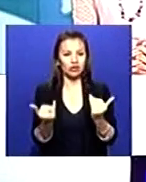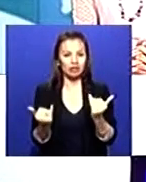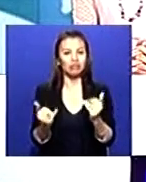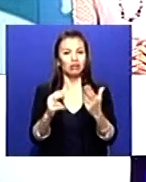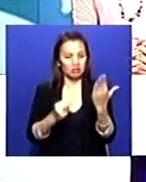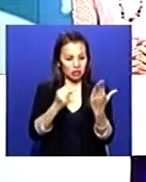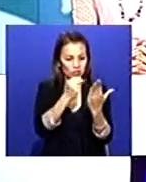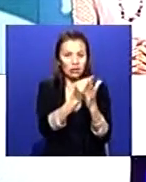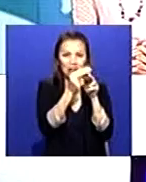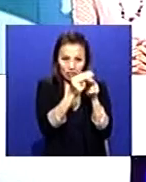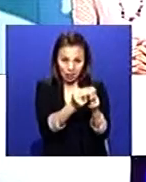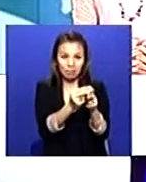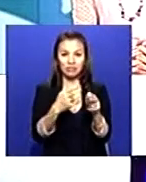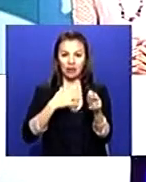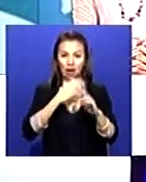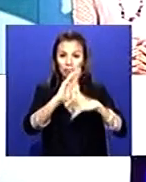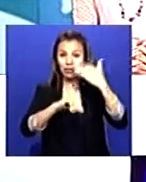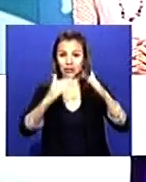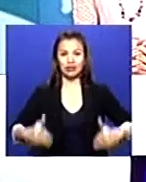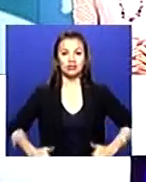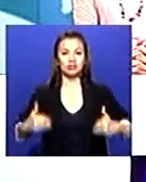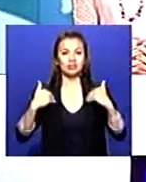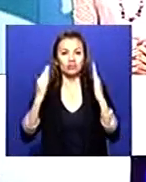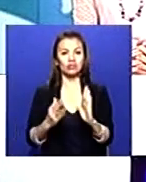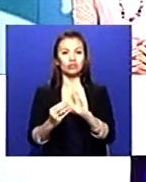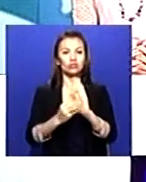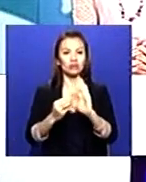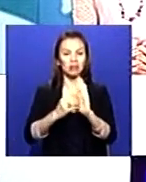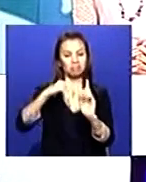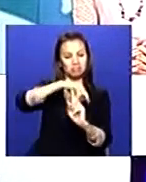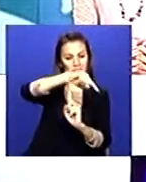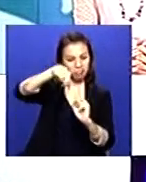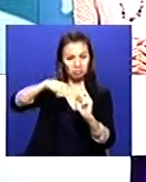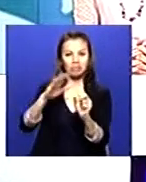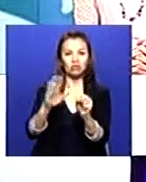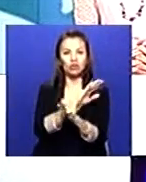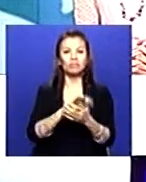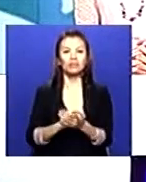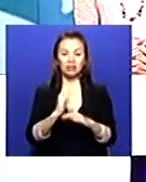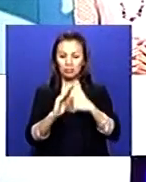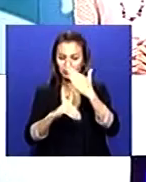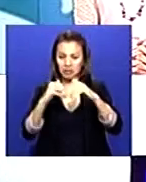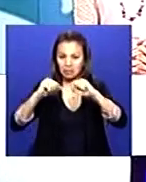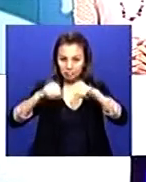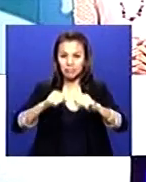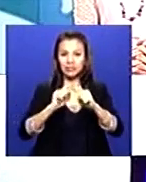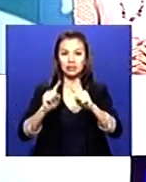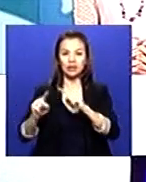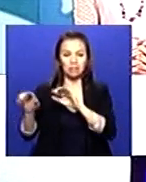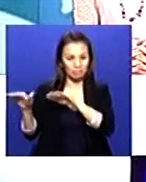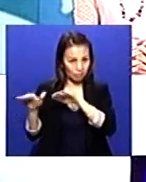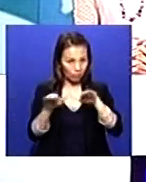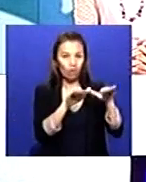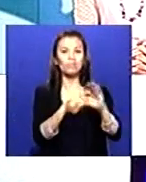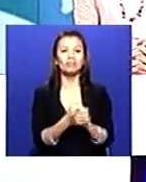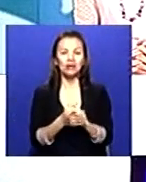บายค่ะที่จะเข้ามาพัฒนาคุณภาพชีวิตของคนกรุงเทพในทุกมิติรวมไปถึงการพัฒนาขีดความสามารถต่างๆเพื่อเตรียมความพร้อมการ